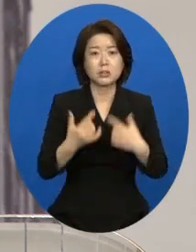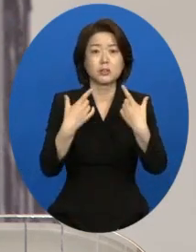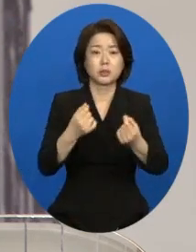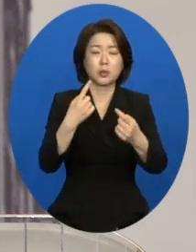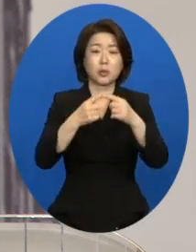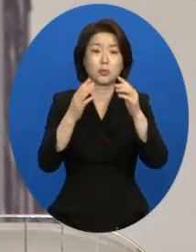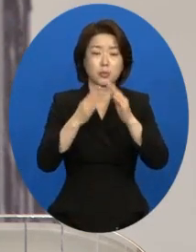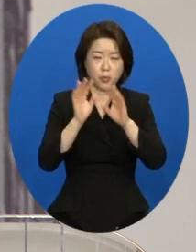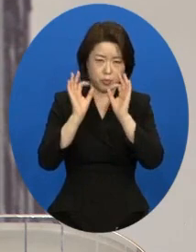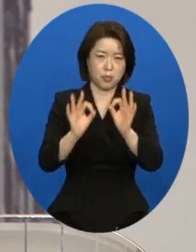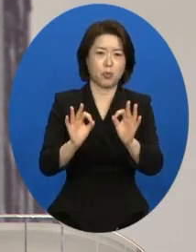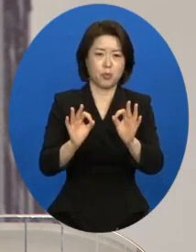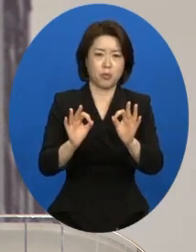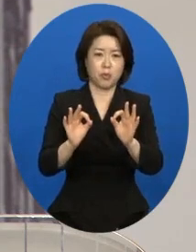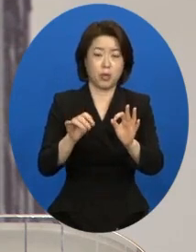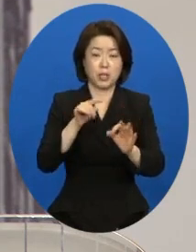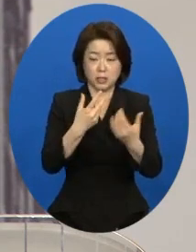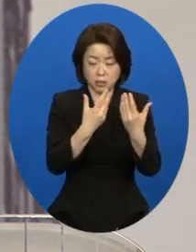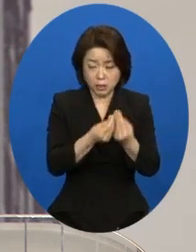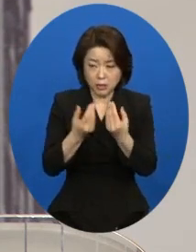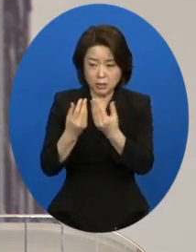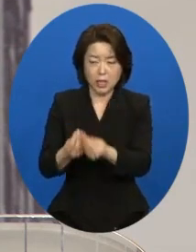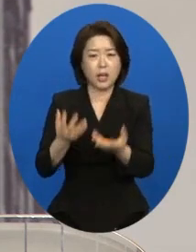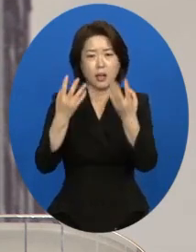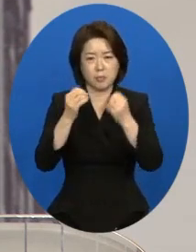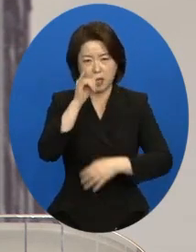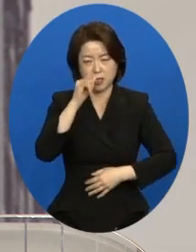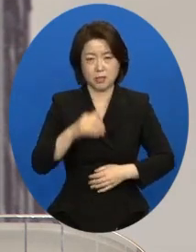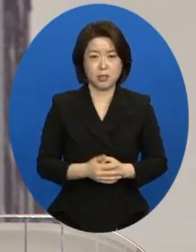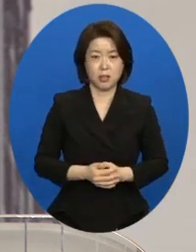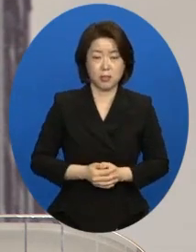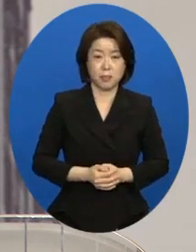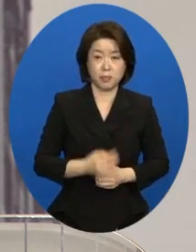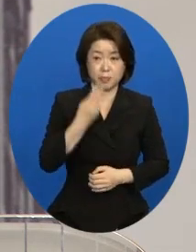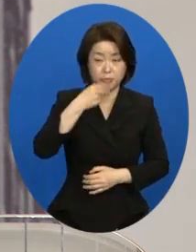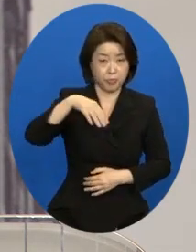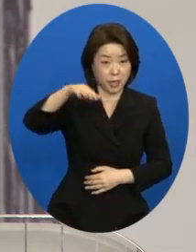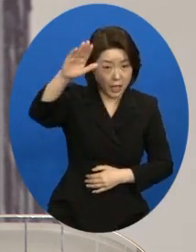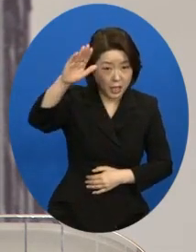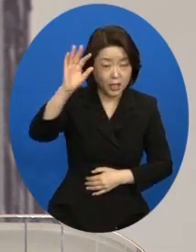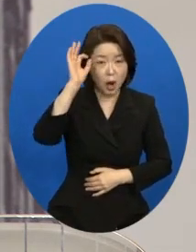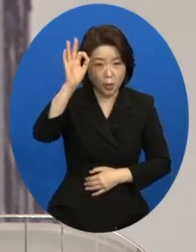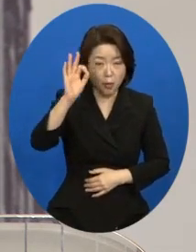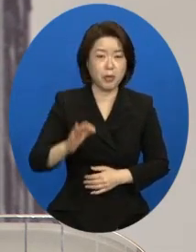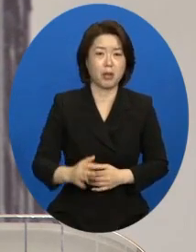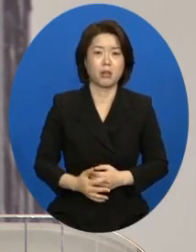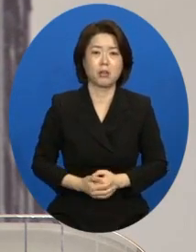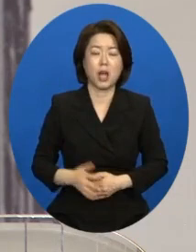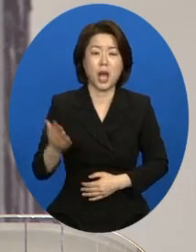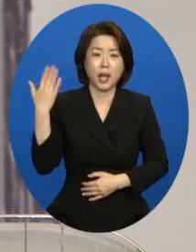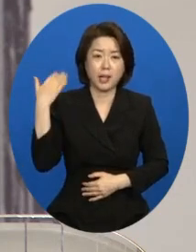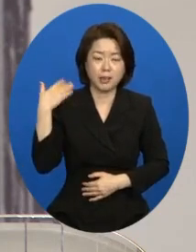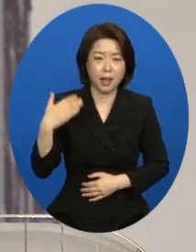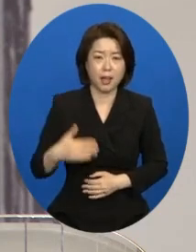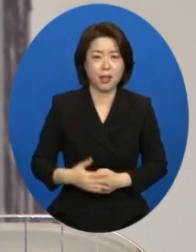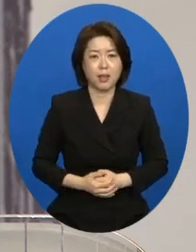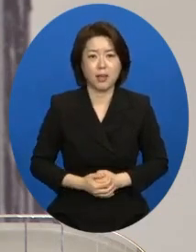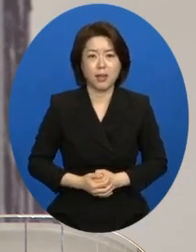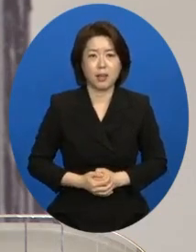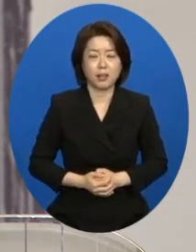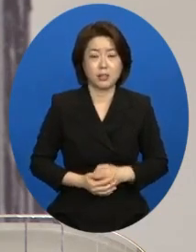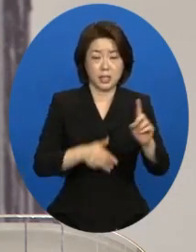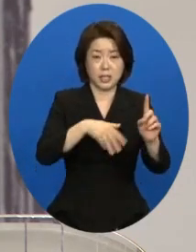것처럼 보이고 그런 경우가 너무 많죠. 예를 들어서 히틀러를 보십시오. 히틀러가 그 당시 이제